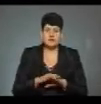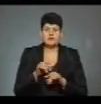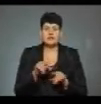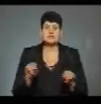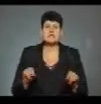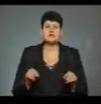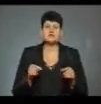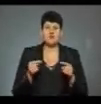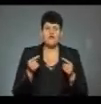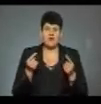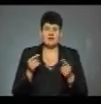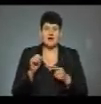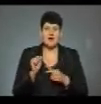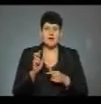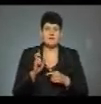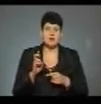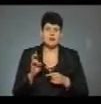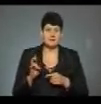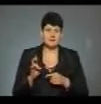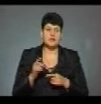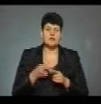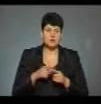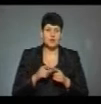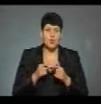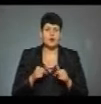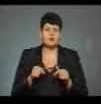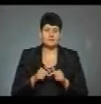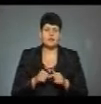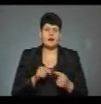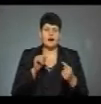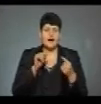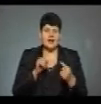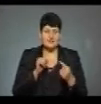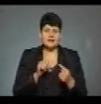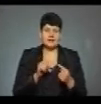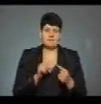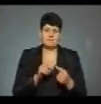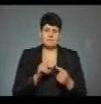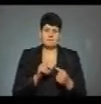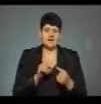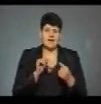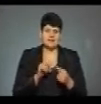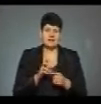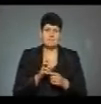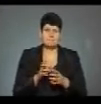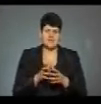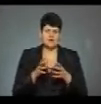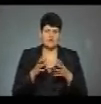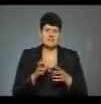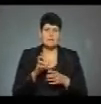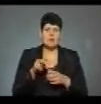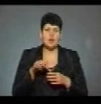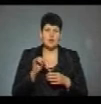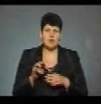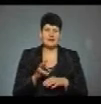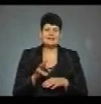заснували АБН, таку організацію, антибільшовицький блок народів за визволення всіх народів